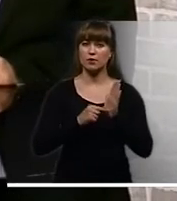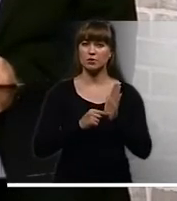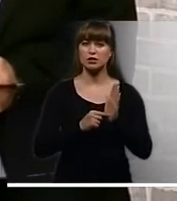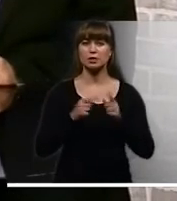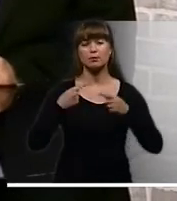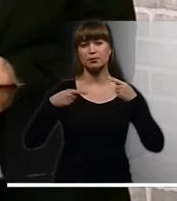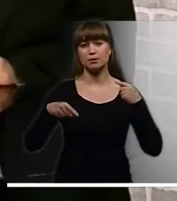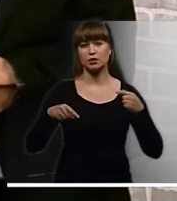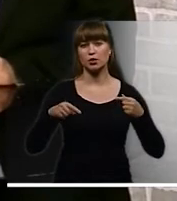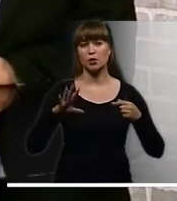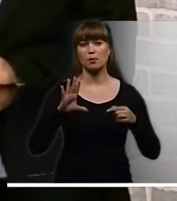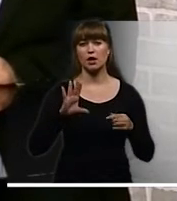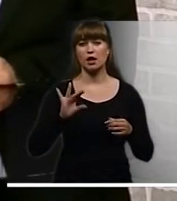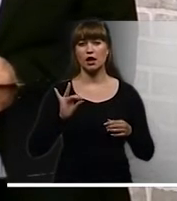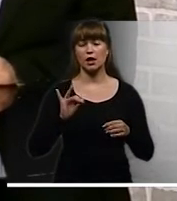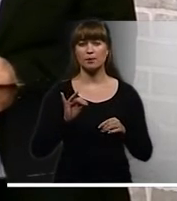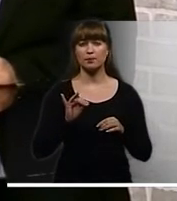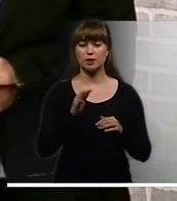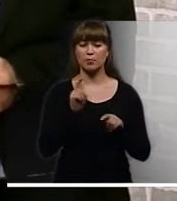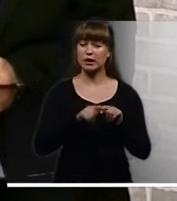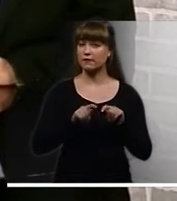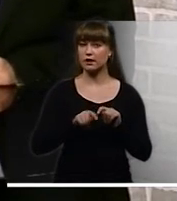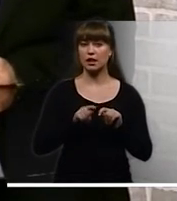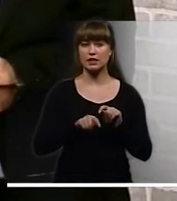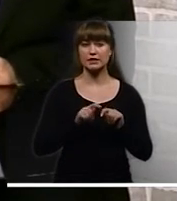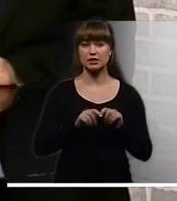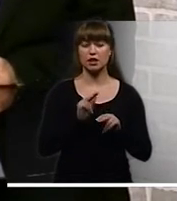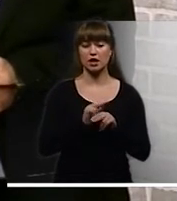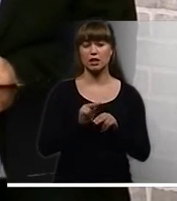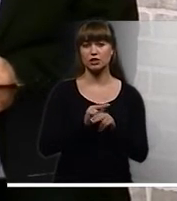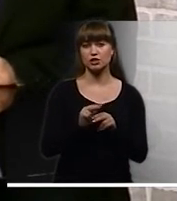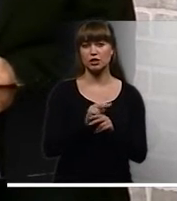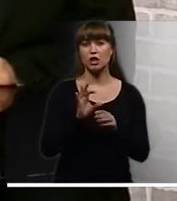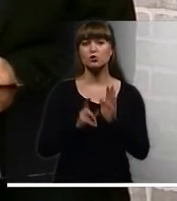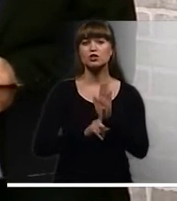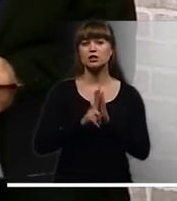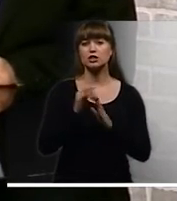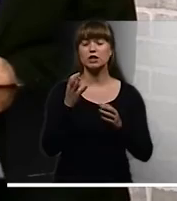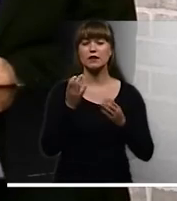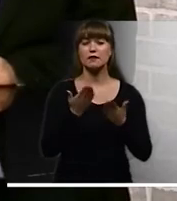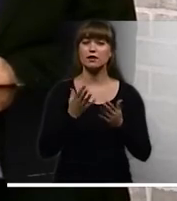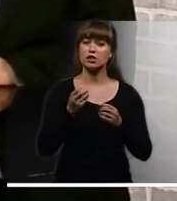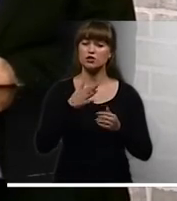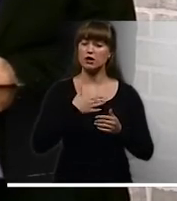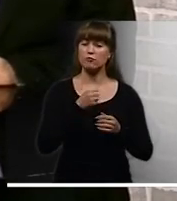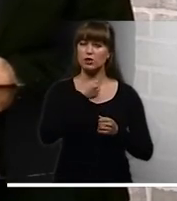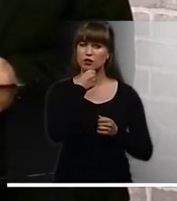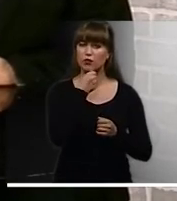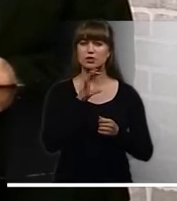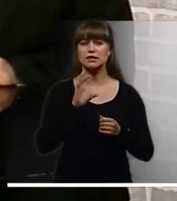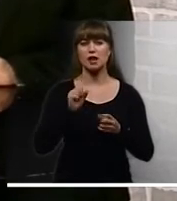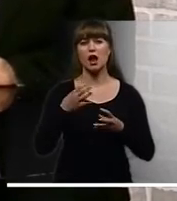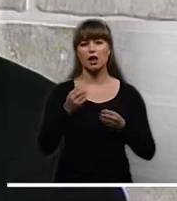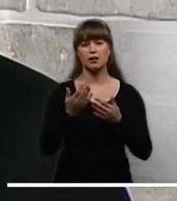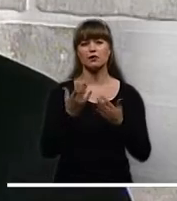наверное, по-другому можно ставить о том, что профилактика сердечно-сосудистых заболеваний нужно начинать, наверное, не в моем возрасте, а гораздо